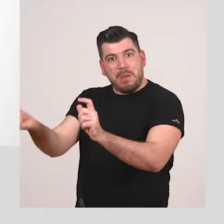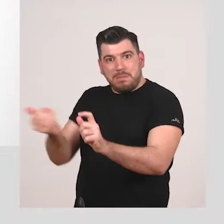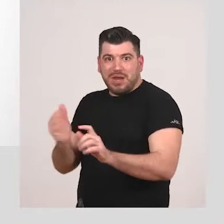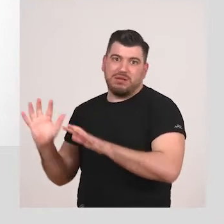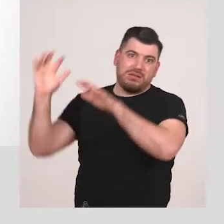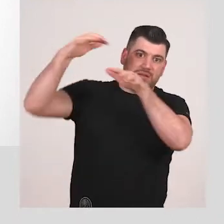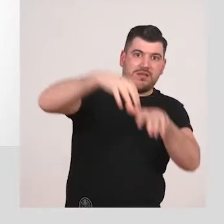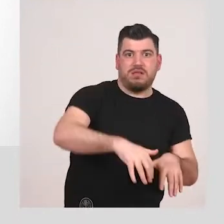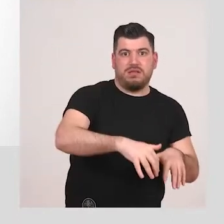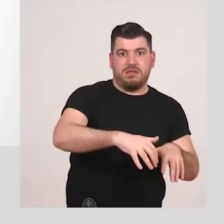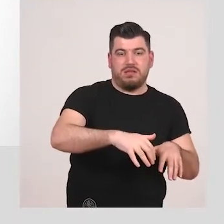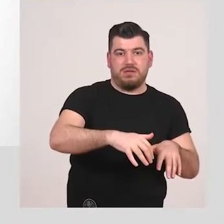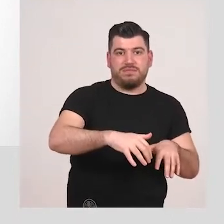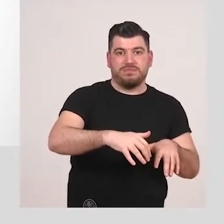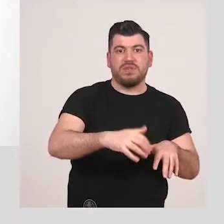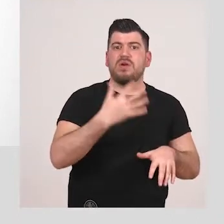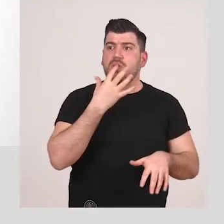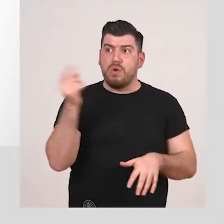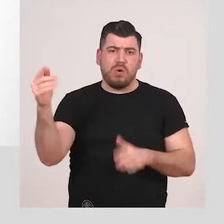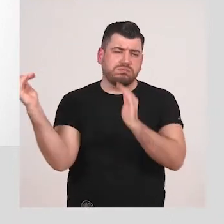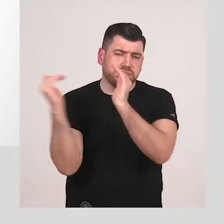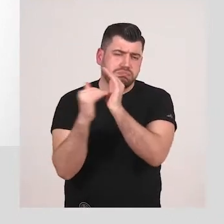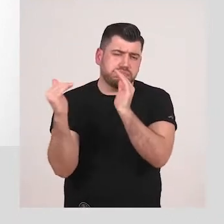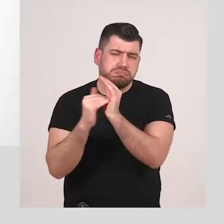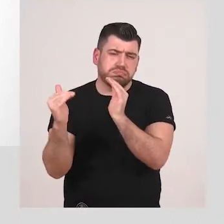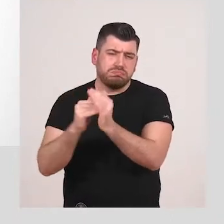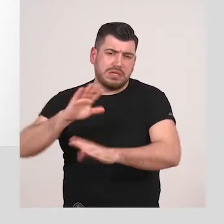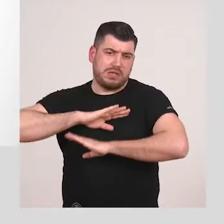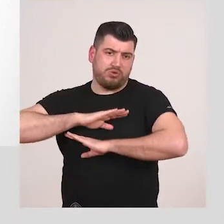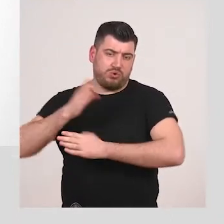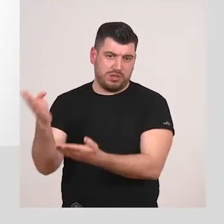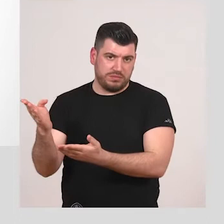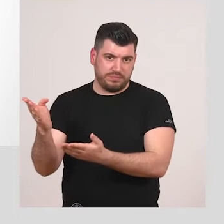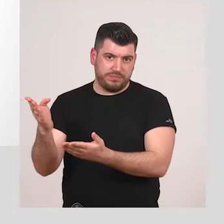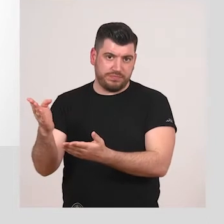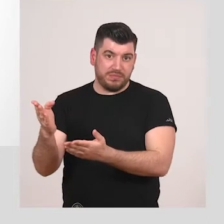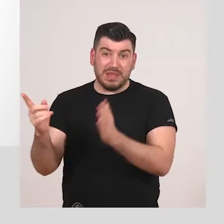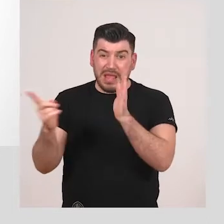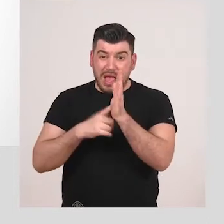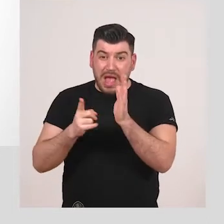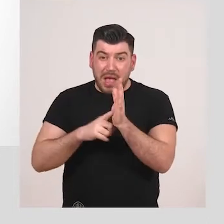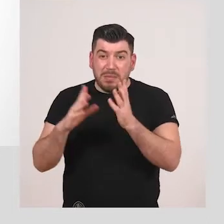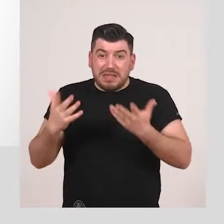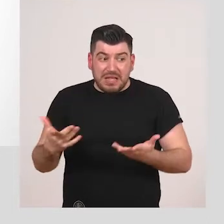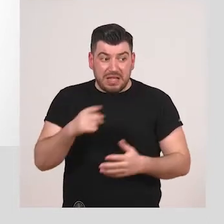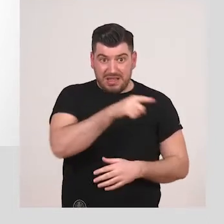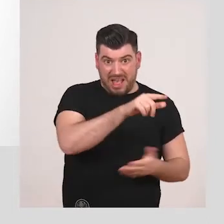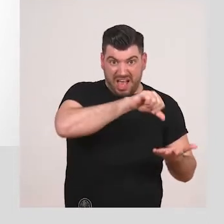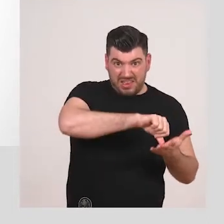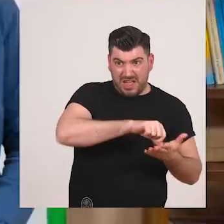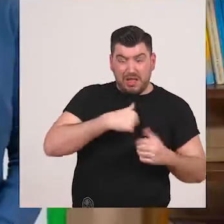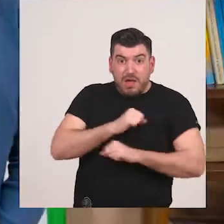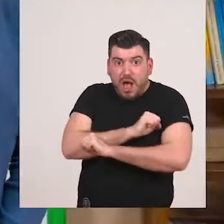βαρύ πεζικό και το βαρύ υπηκό των Περσών. Δηλαδή δεν έπρεπε να χάσουν το στοιχείο του